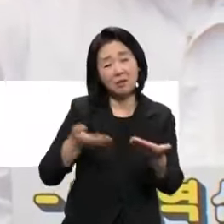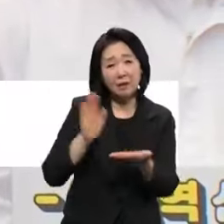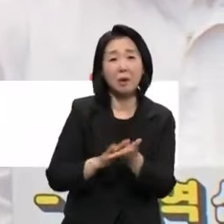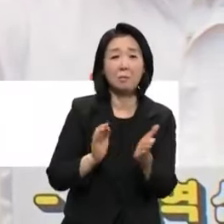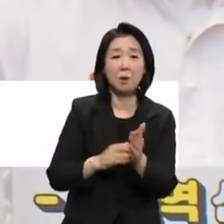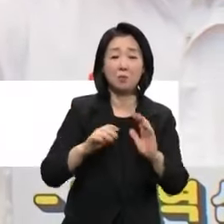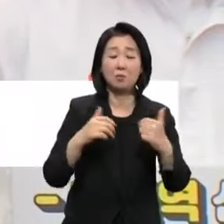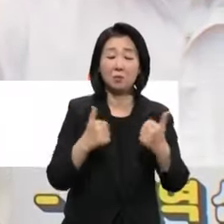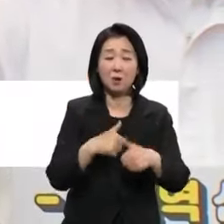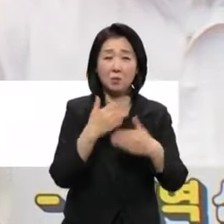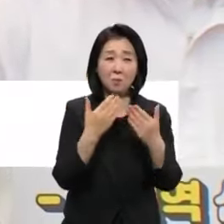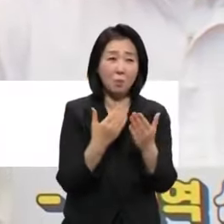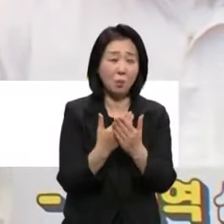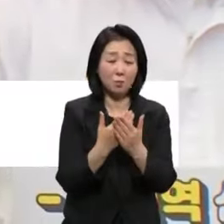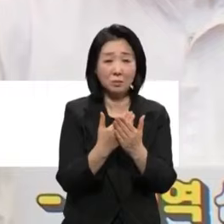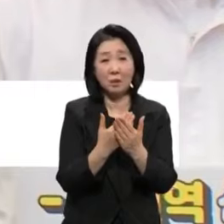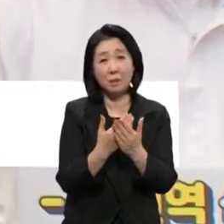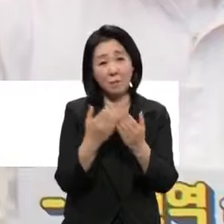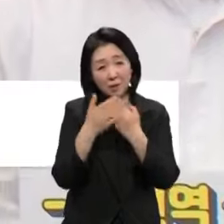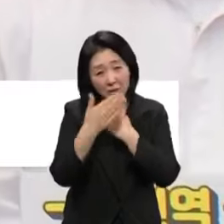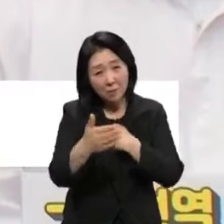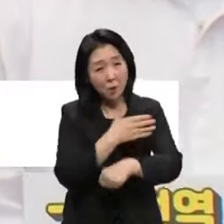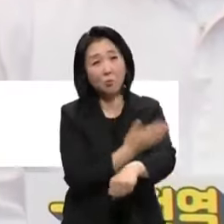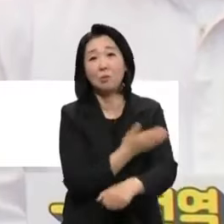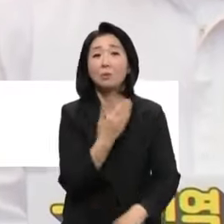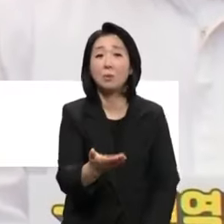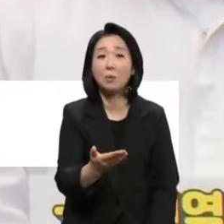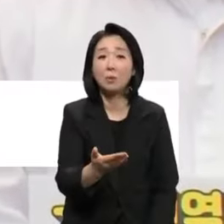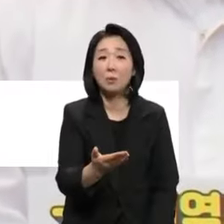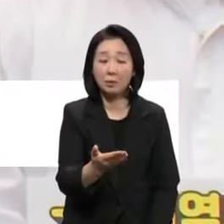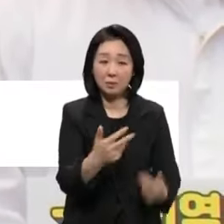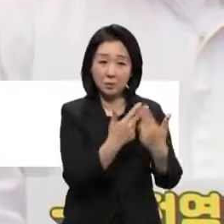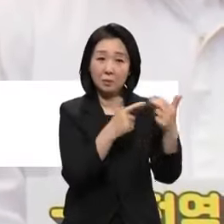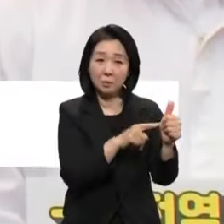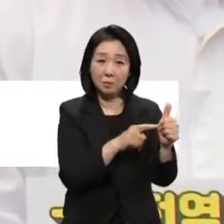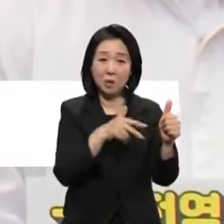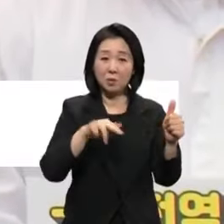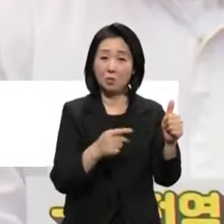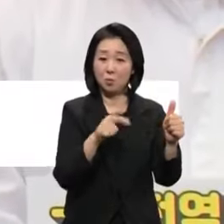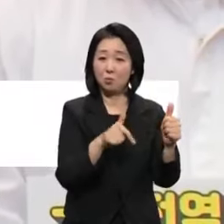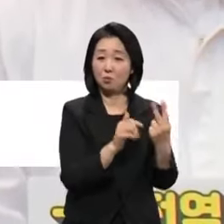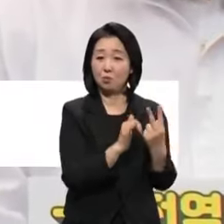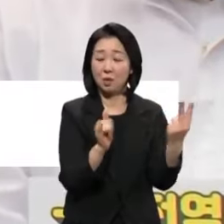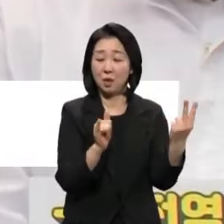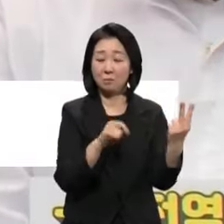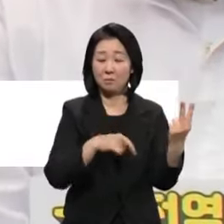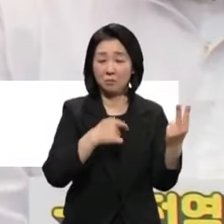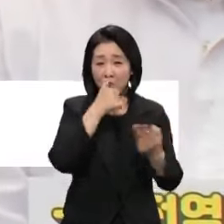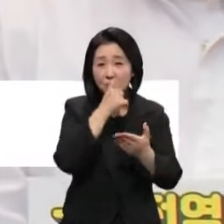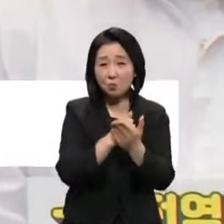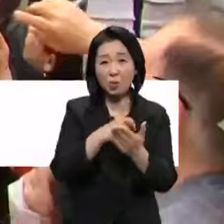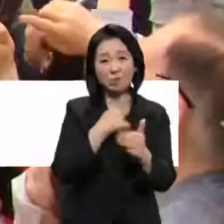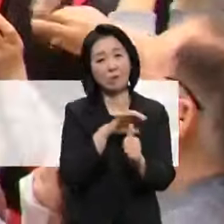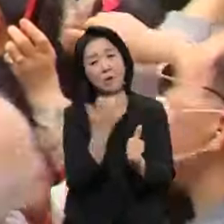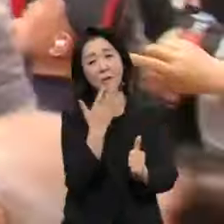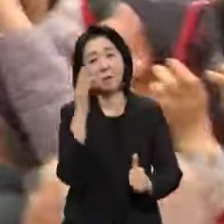국회에서 사면권 행사하도록 하고 그래서 이재명 대표나 조국 대표 자기 죄를 스스로 사면할